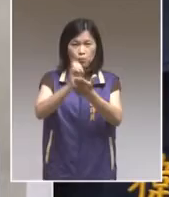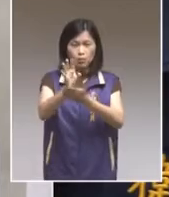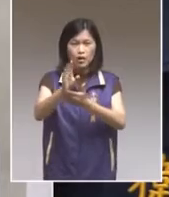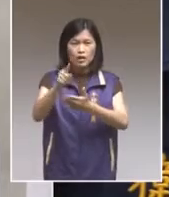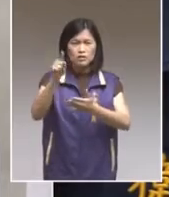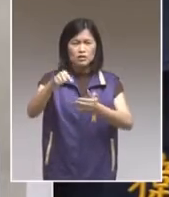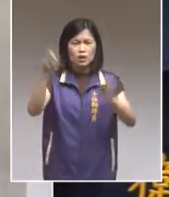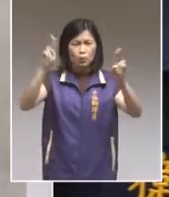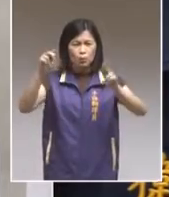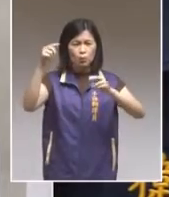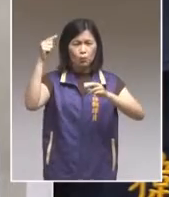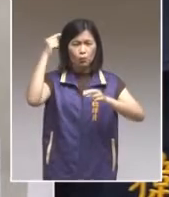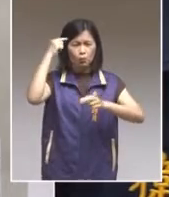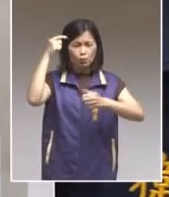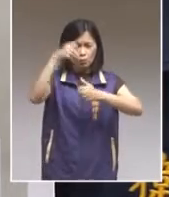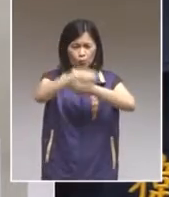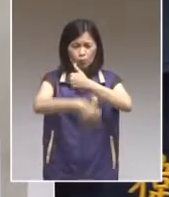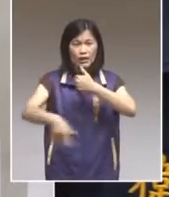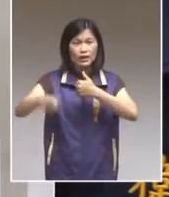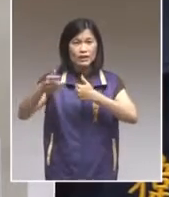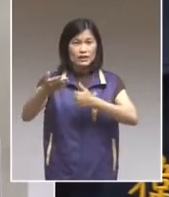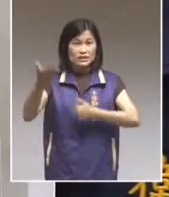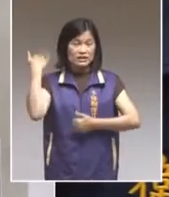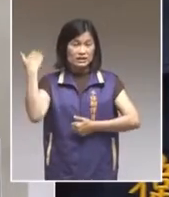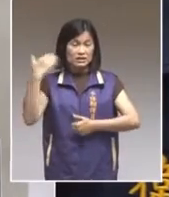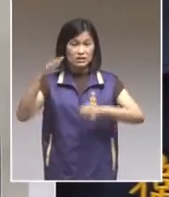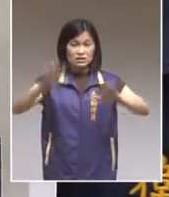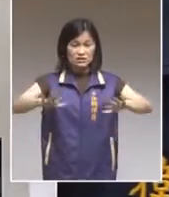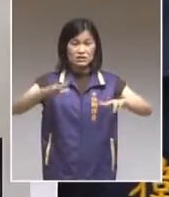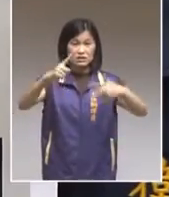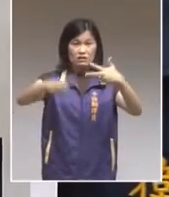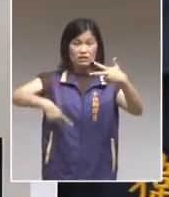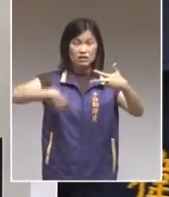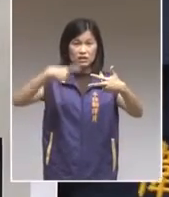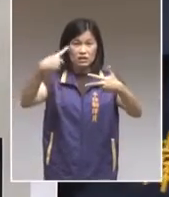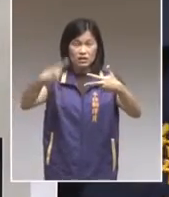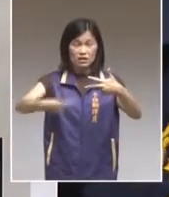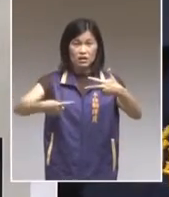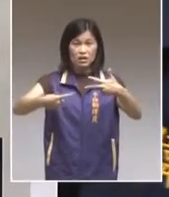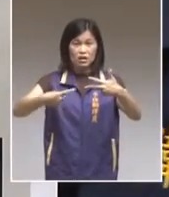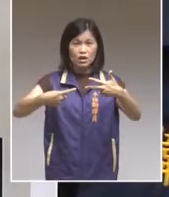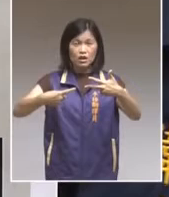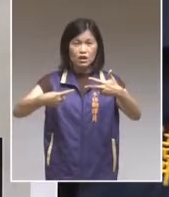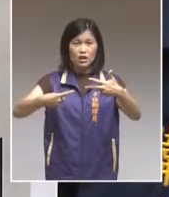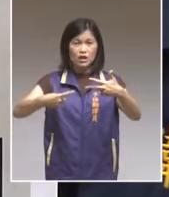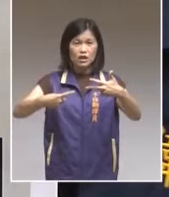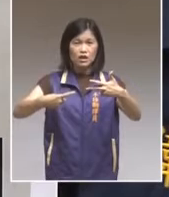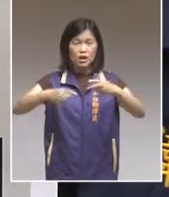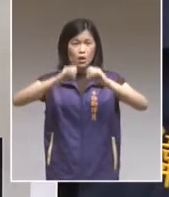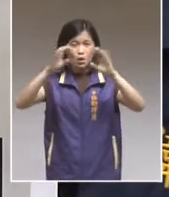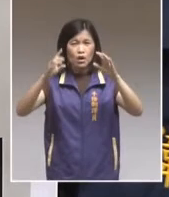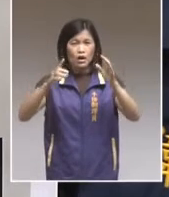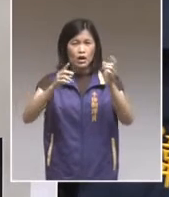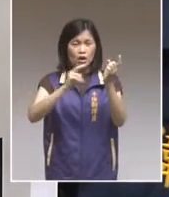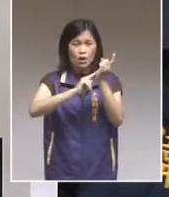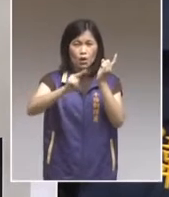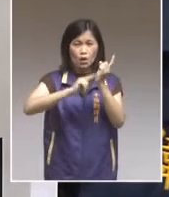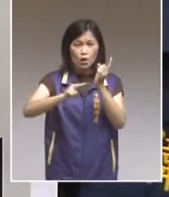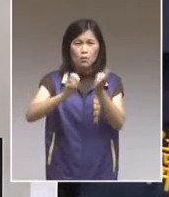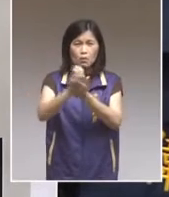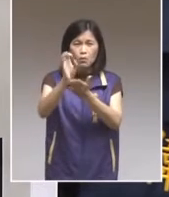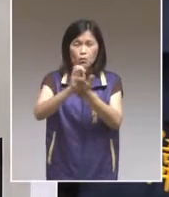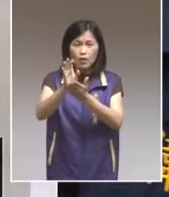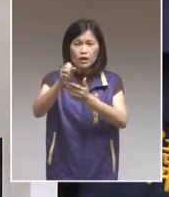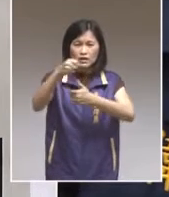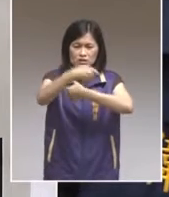系统跟我们之前在这个礼拜推出的这个简讯通报系统其实